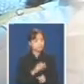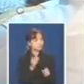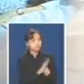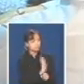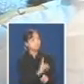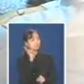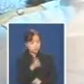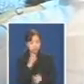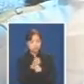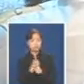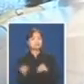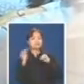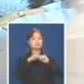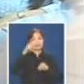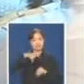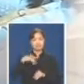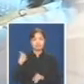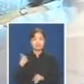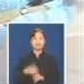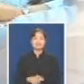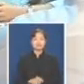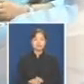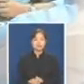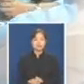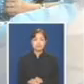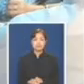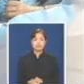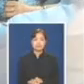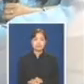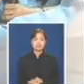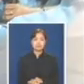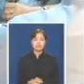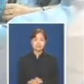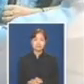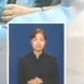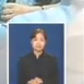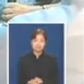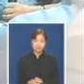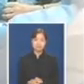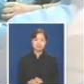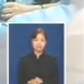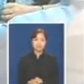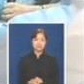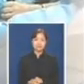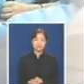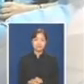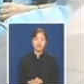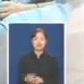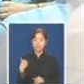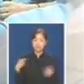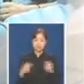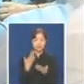หางานทำเสริ มหางานทำเสริมนะคะท่านนายกจะเห็นว่าในส่วนของค่าของชีพนี่บางทีได้เหมือนกัน